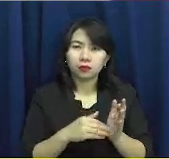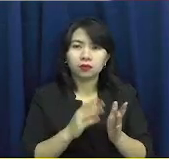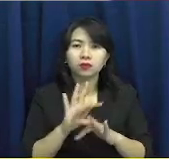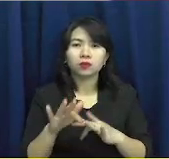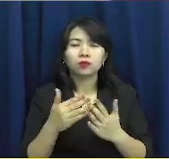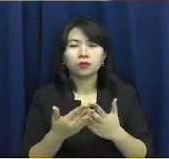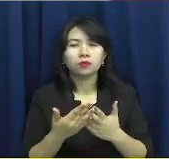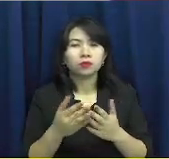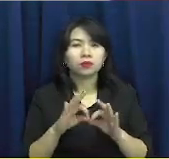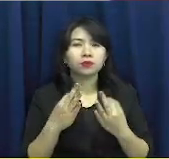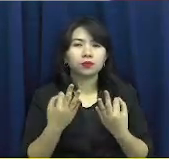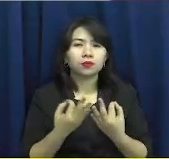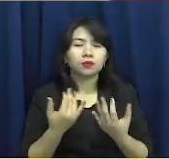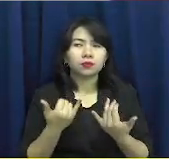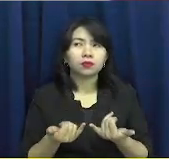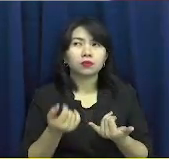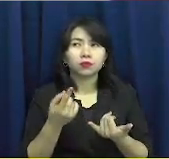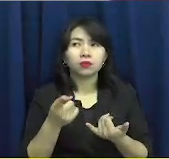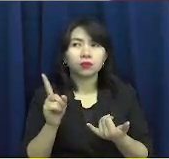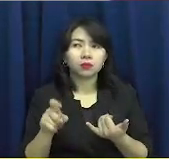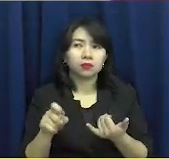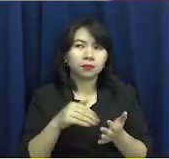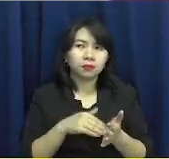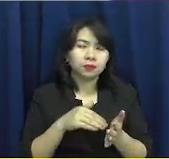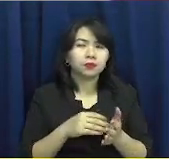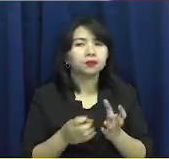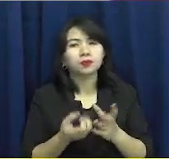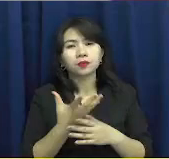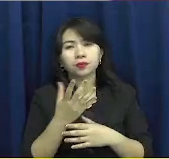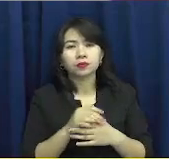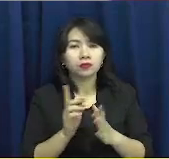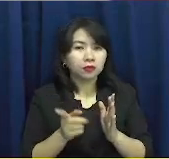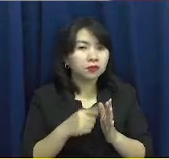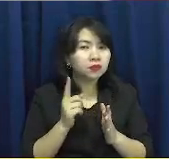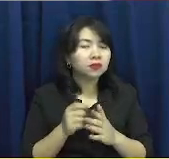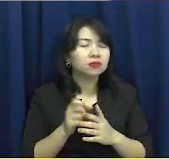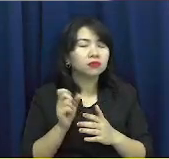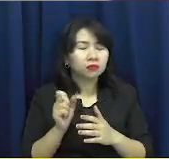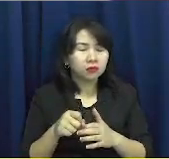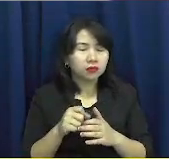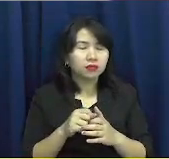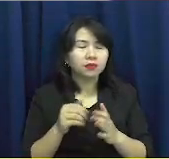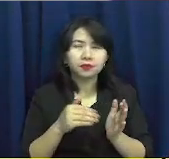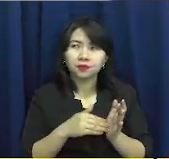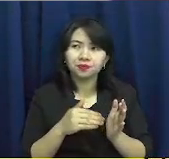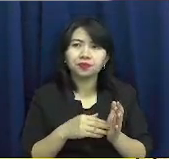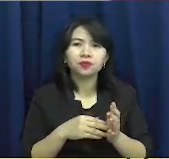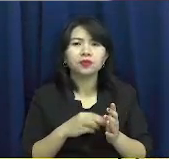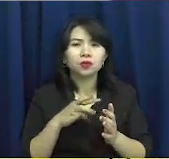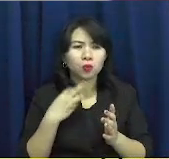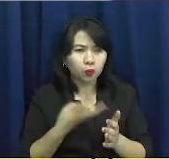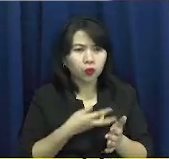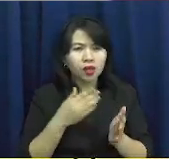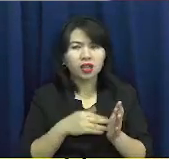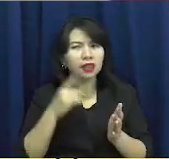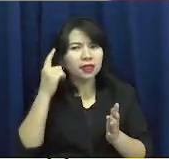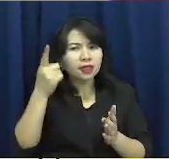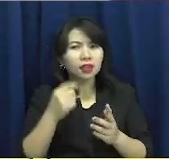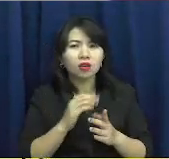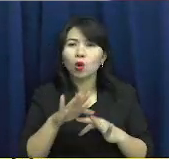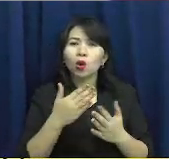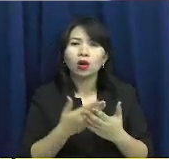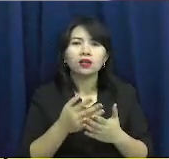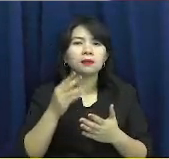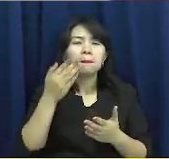no? Lumago tayo dito. Huwag tayo, minsan dinadaan natin sa biro yung negative na iniisip po natin,